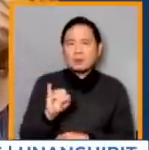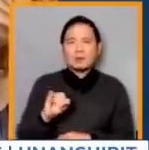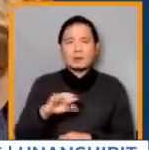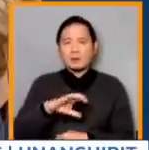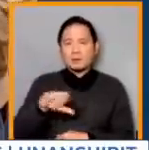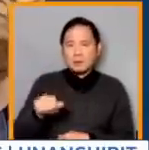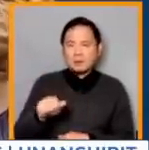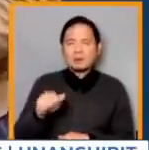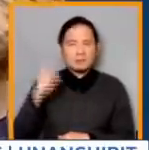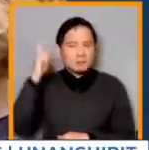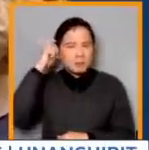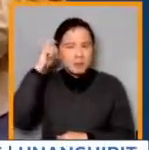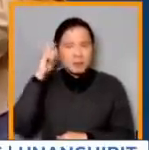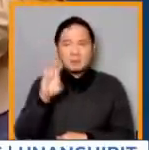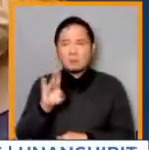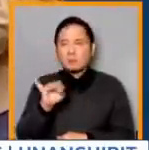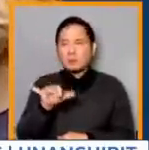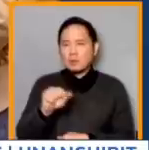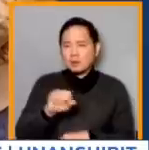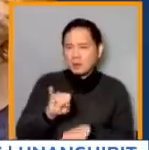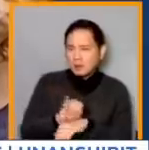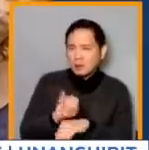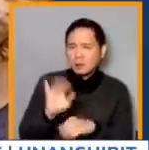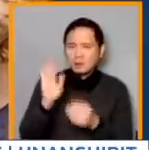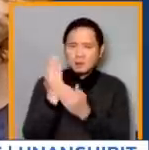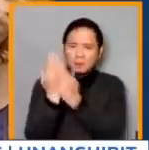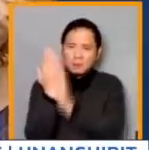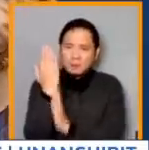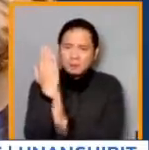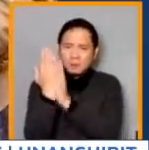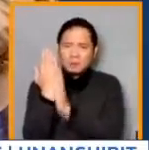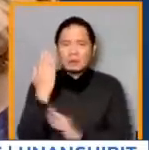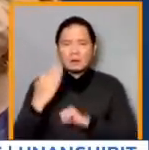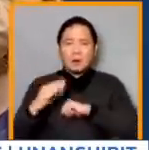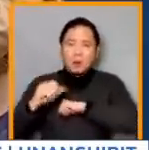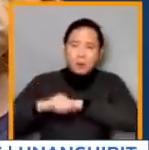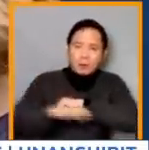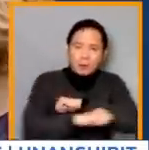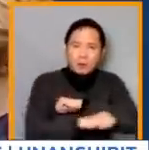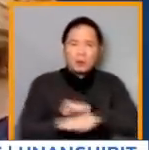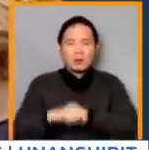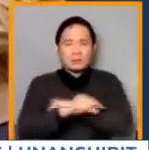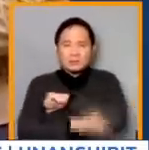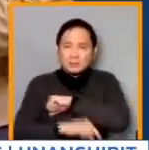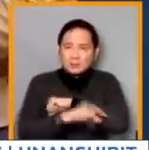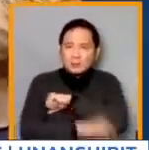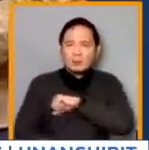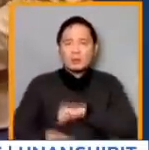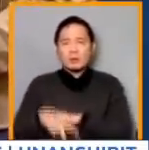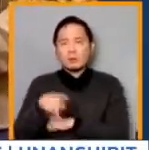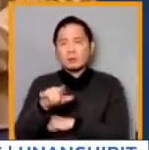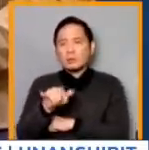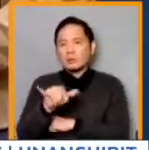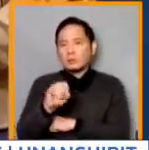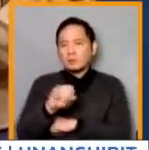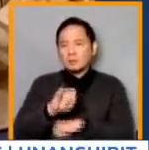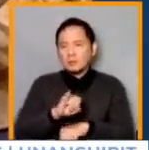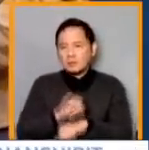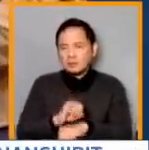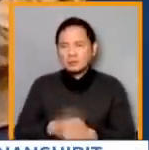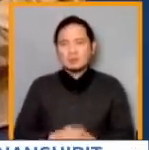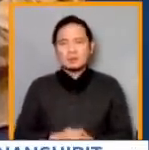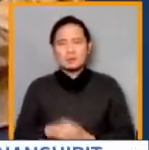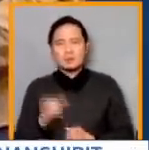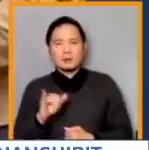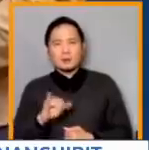Batanes at Babayan Group of Islands, Aurora, dyan sa may Quezon kasama ang Polillo Island, maging dyan sa may